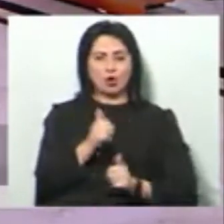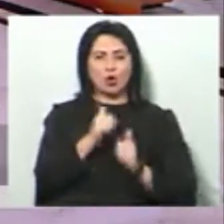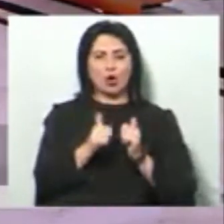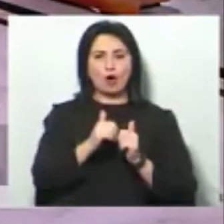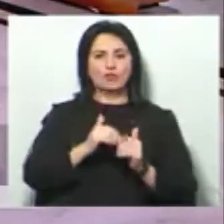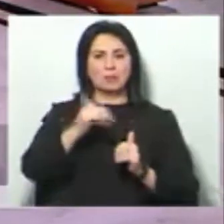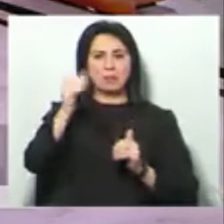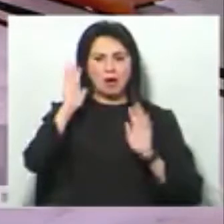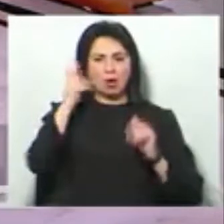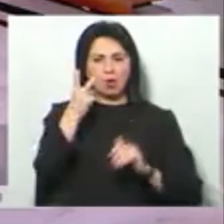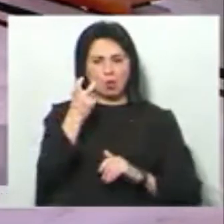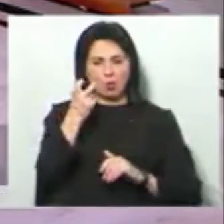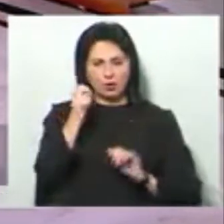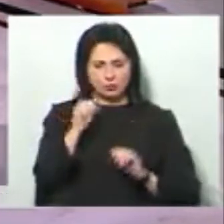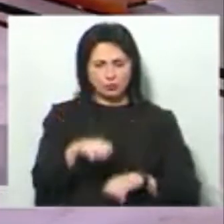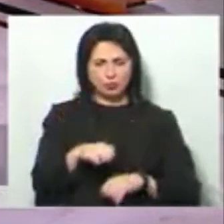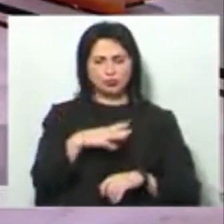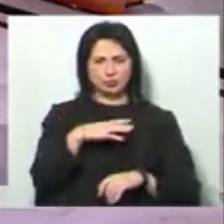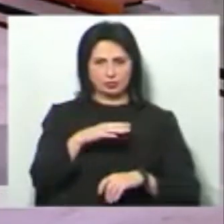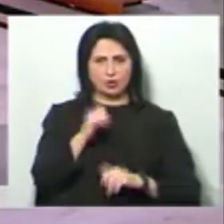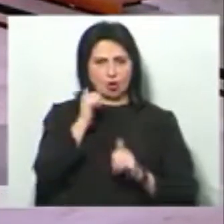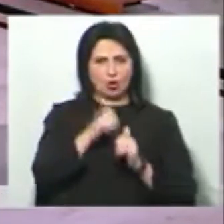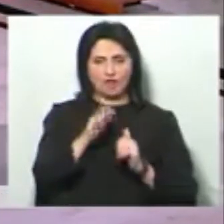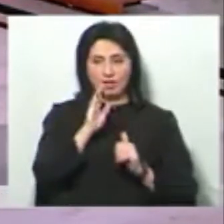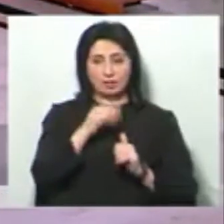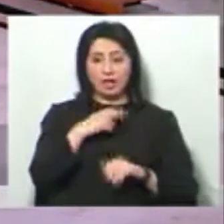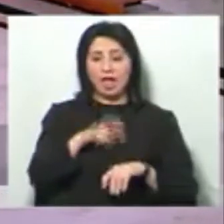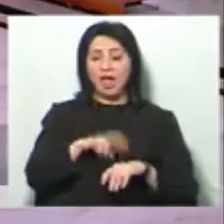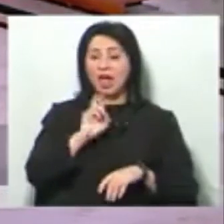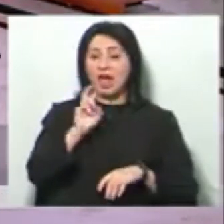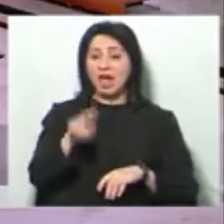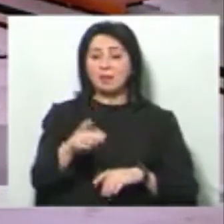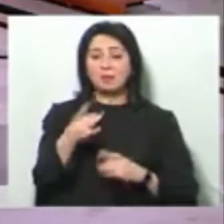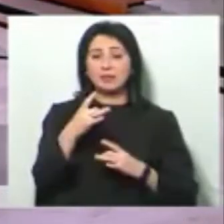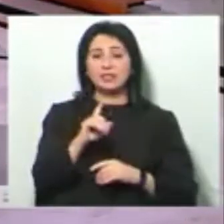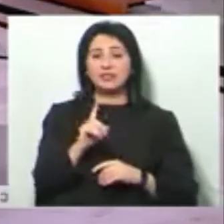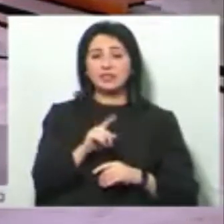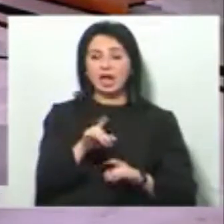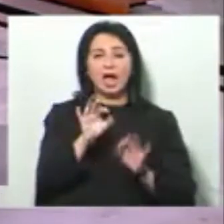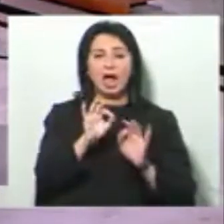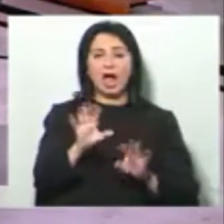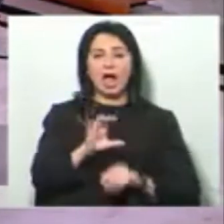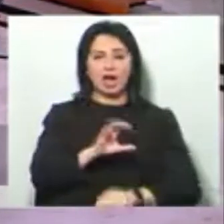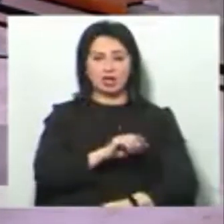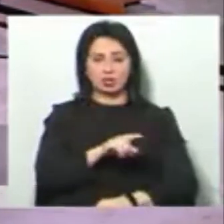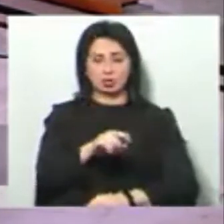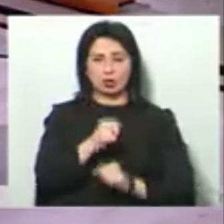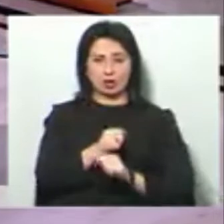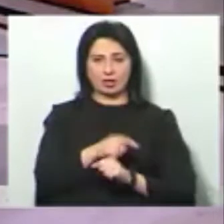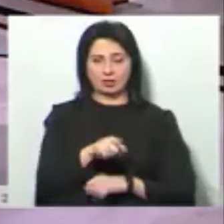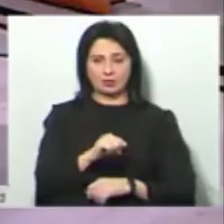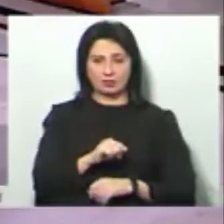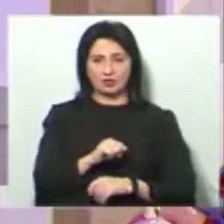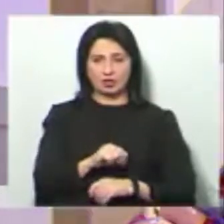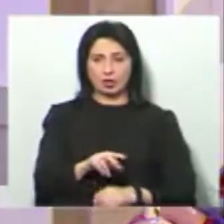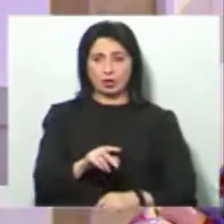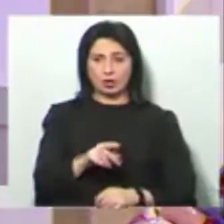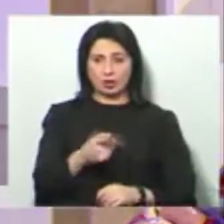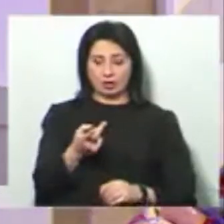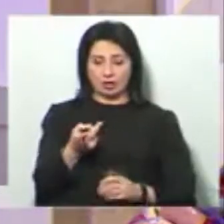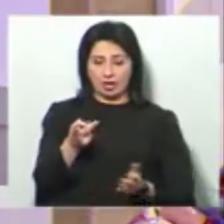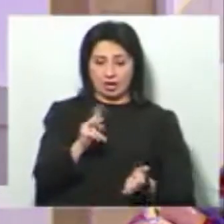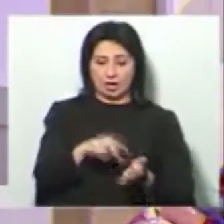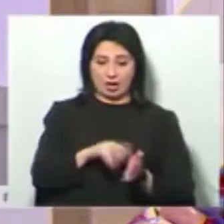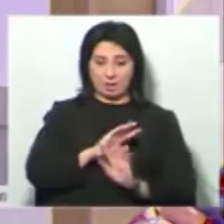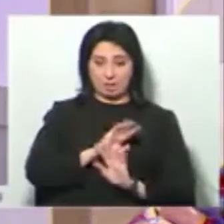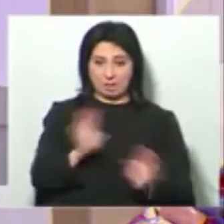magali 200 sheileba qopiliko. Mere ekimtan miveti da mitkhre ro arastorat izomav tkeno 2 saatio